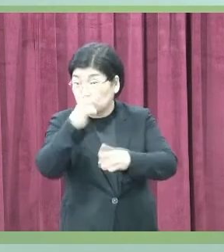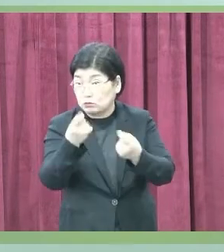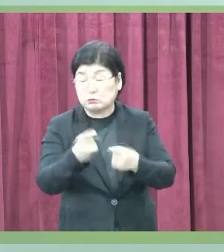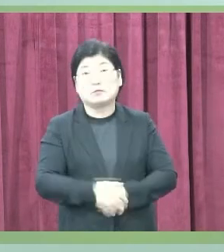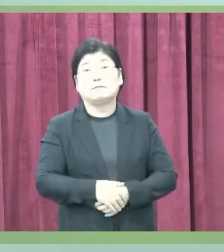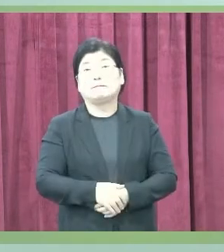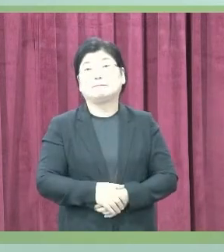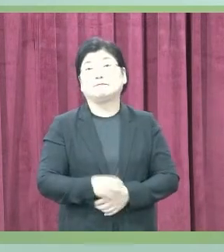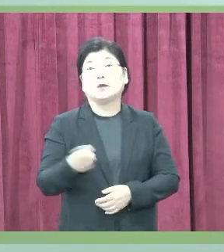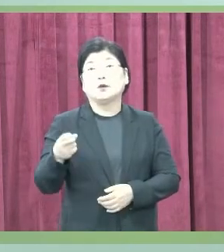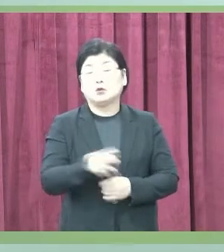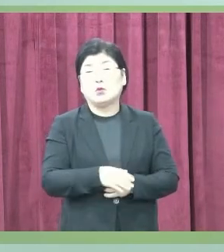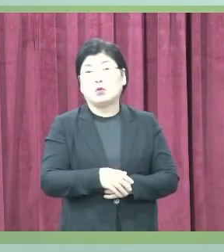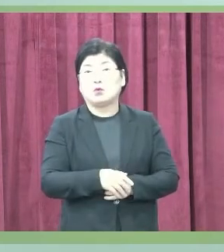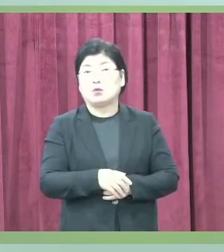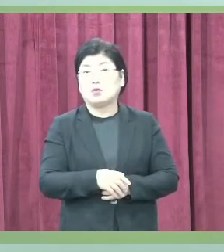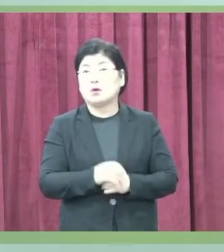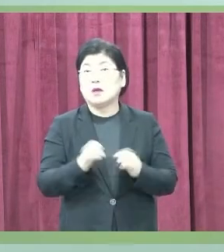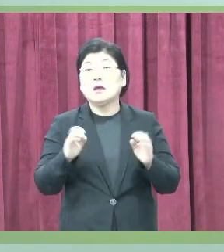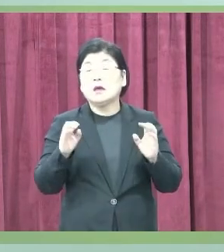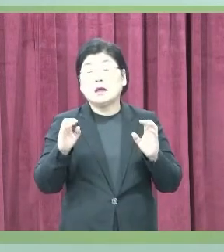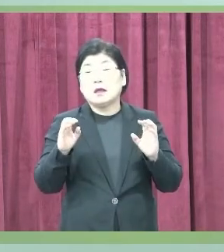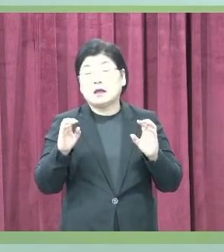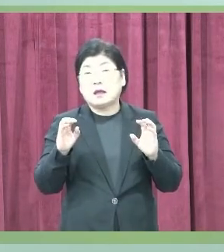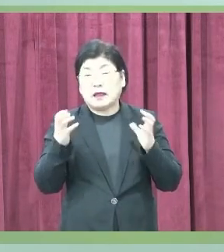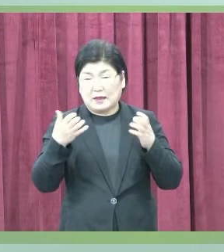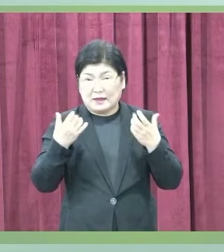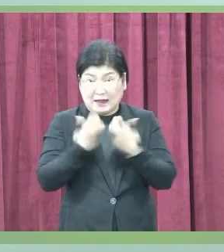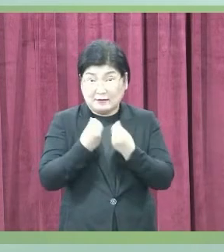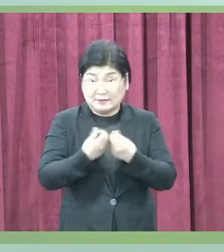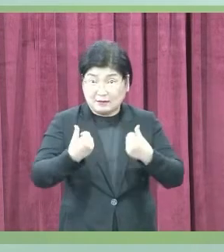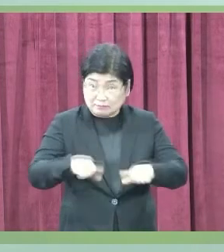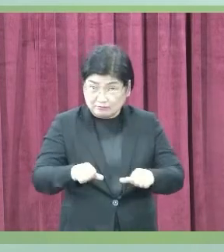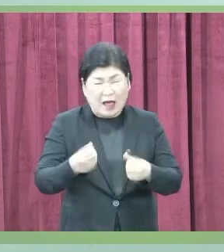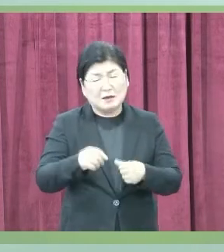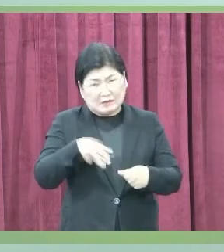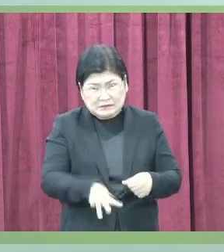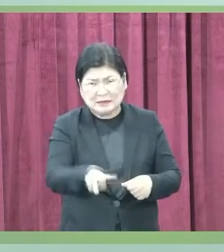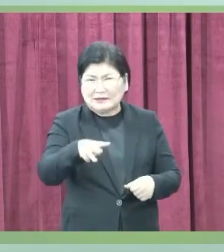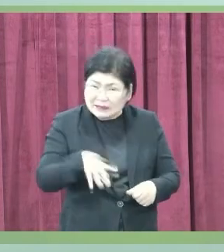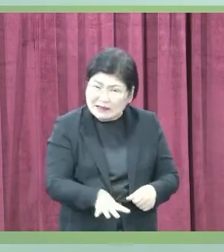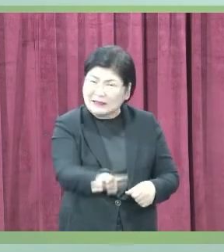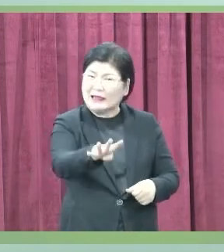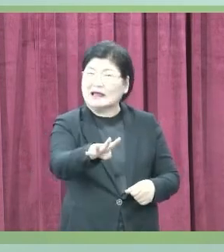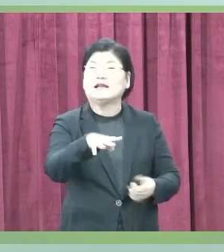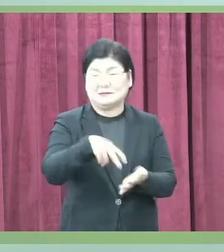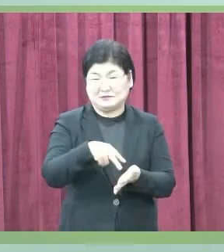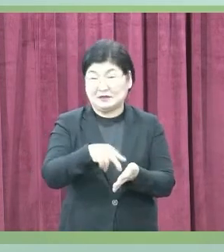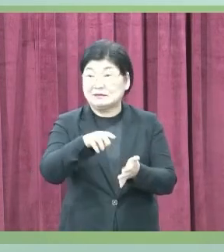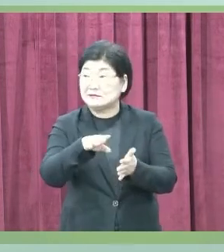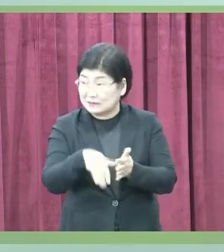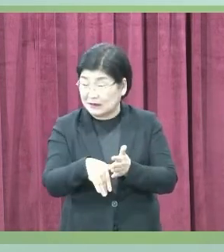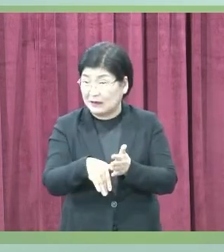그리고 다태분만이 있는데 다태분만은 이제 쌍둥이거나 3명을 낳거나 4명을 낳은 건데 이것도